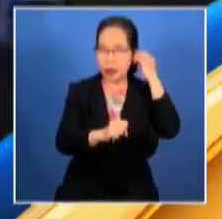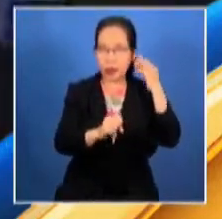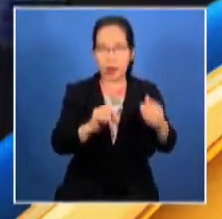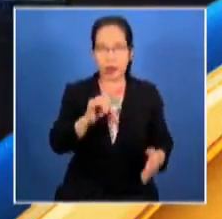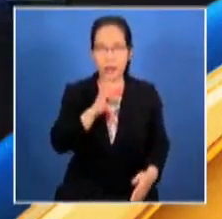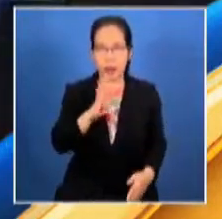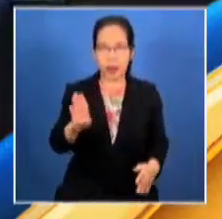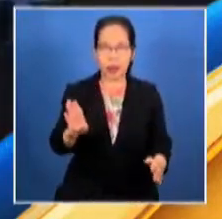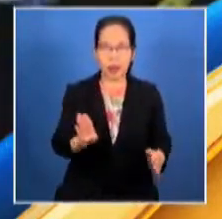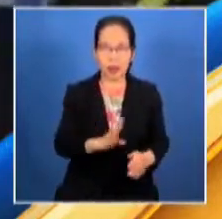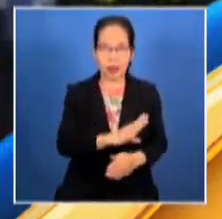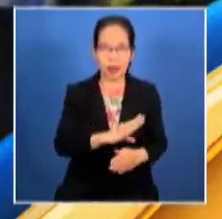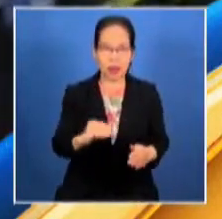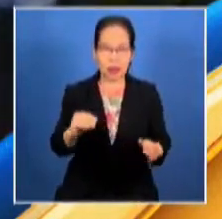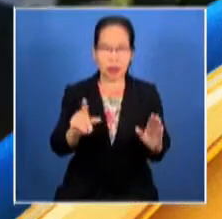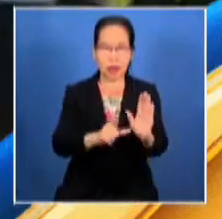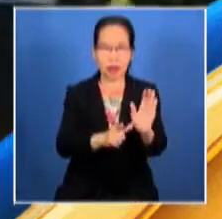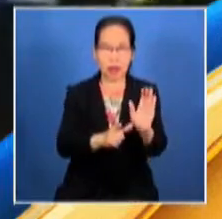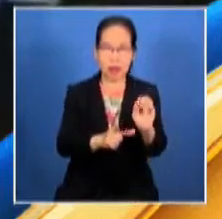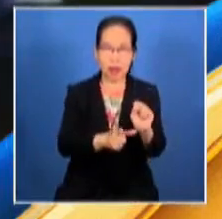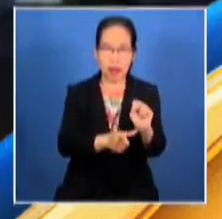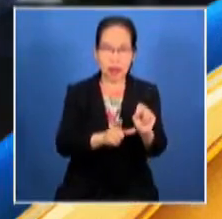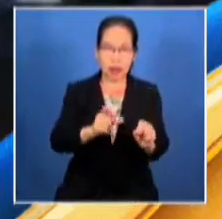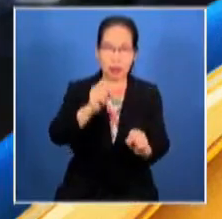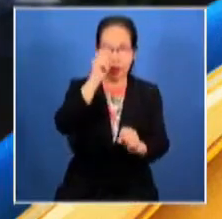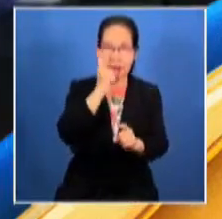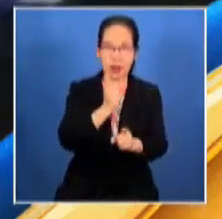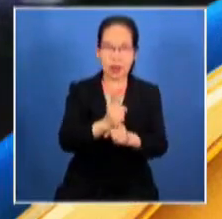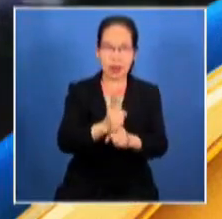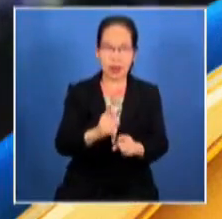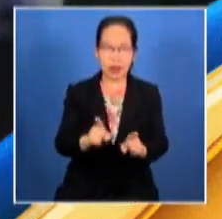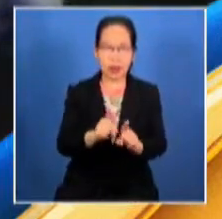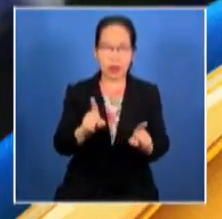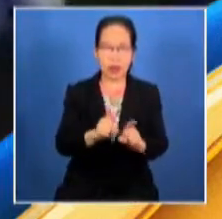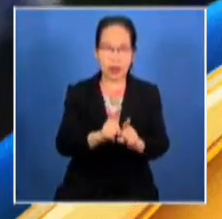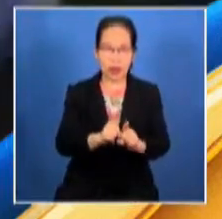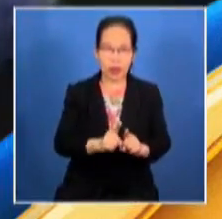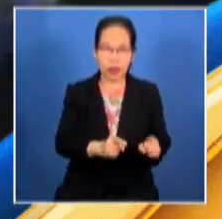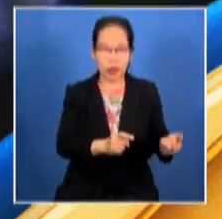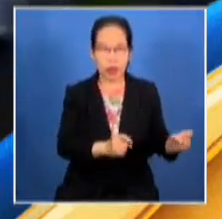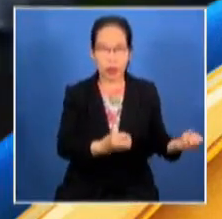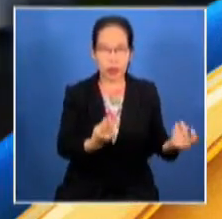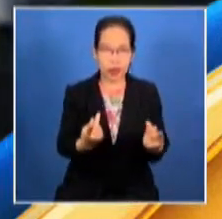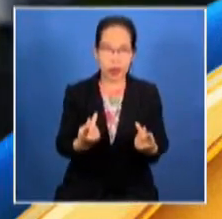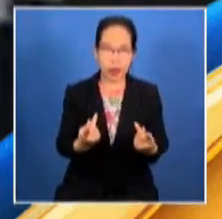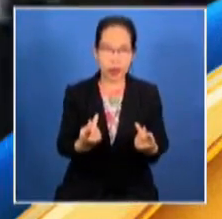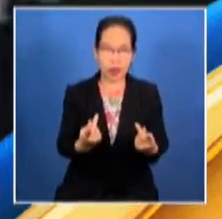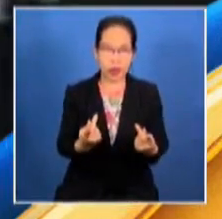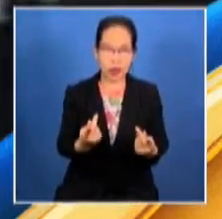po namin ang makabati sa buong kapatiran ng Happy SPBB!